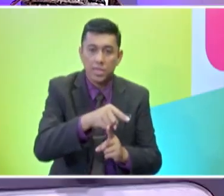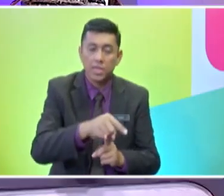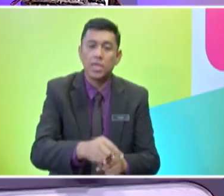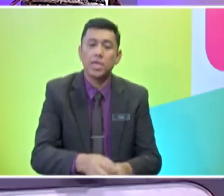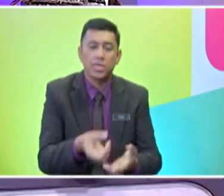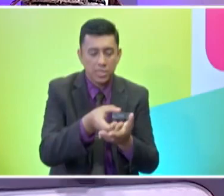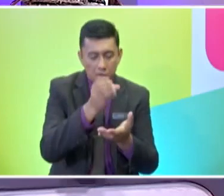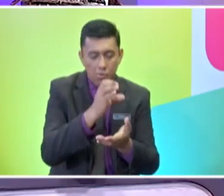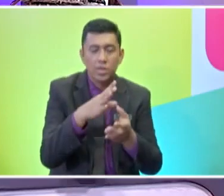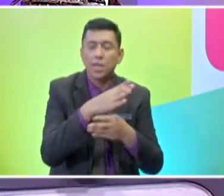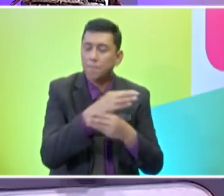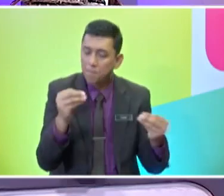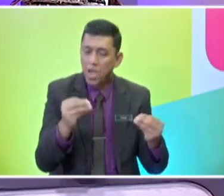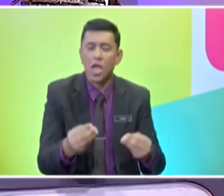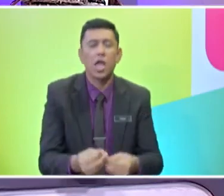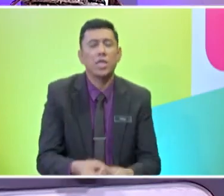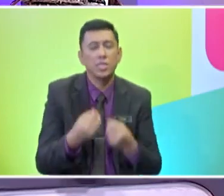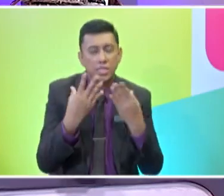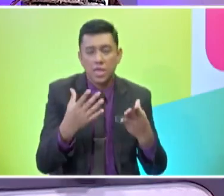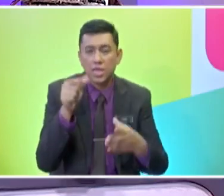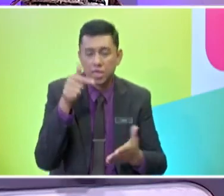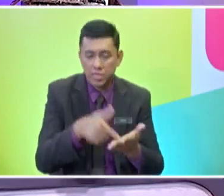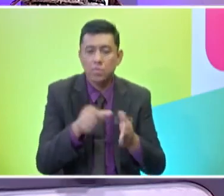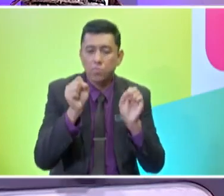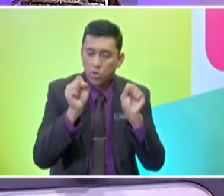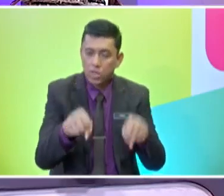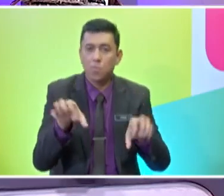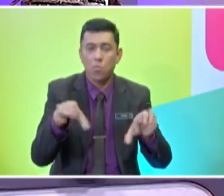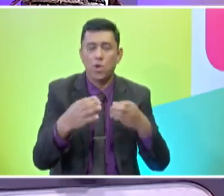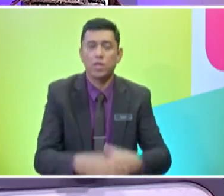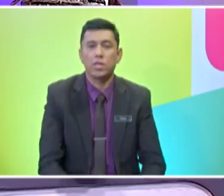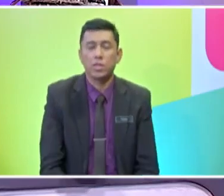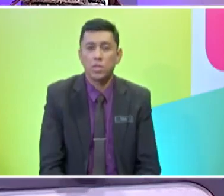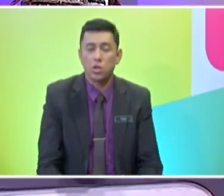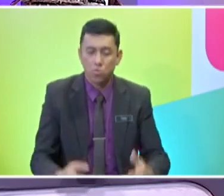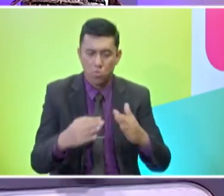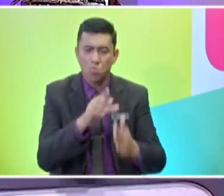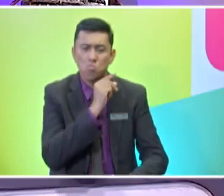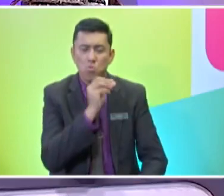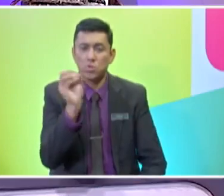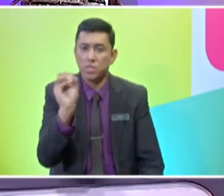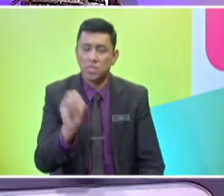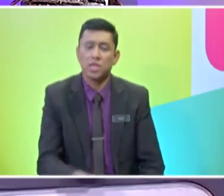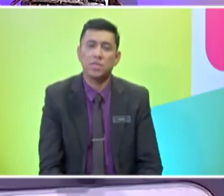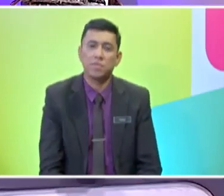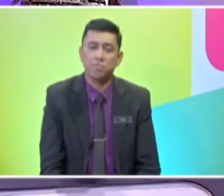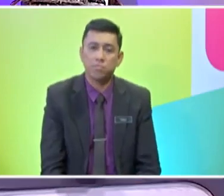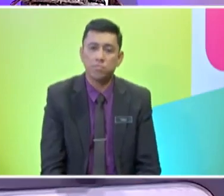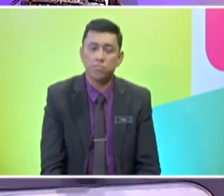kan Kalau ikut kan rumah burung dalam rumah kita tak ada burung tapi kita tidak buah apa